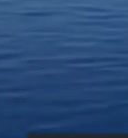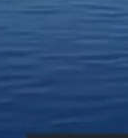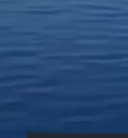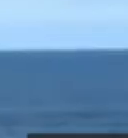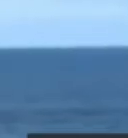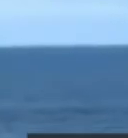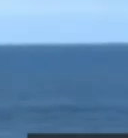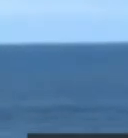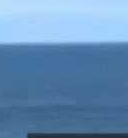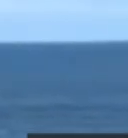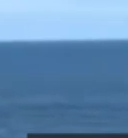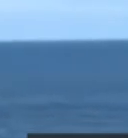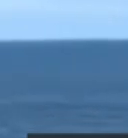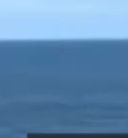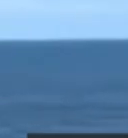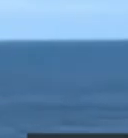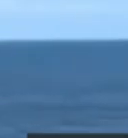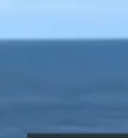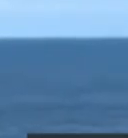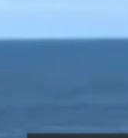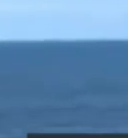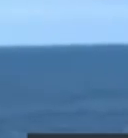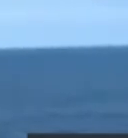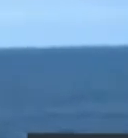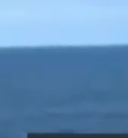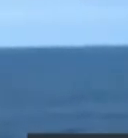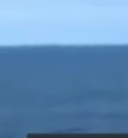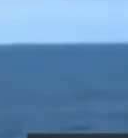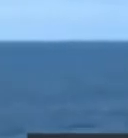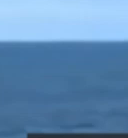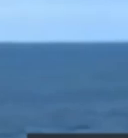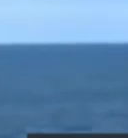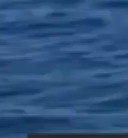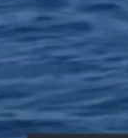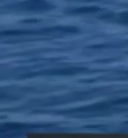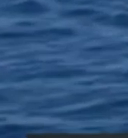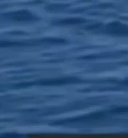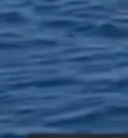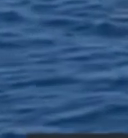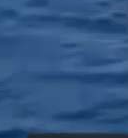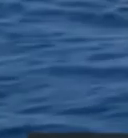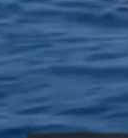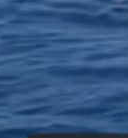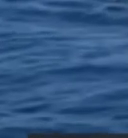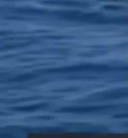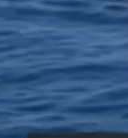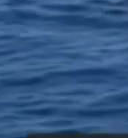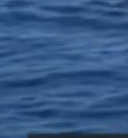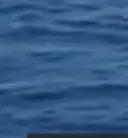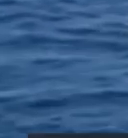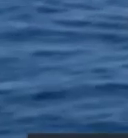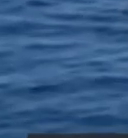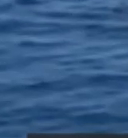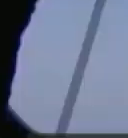فرنسا تعلن الاشتباه في وجود إصابات بفيروس كورونا على متن حاملة الطائرات شارل ديغول.